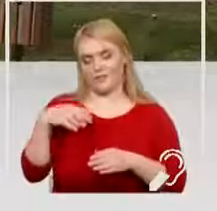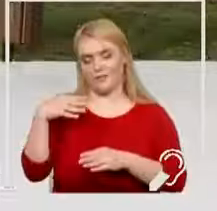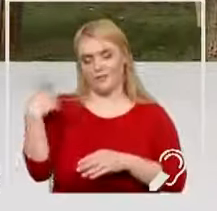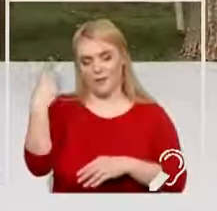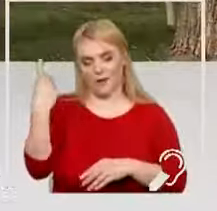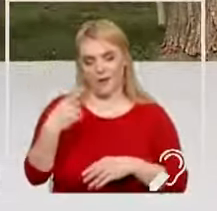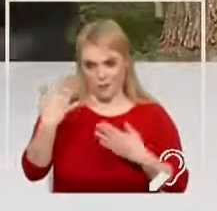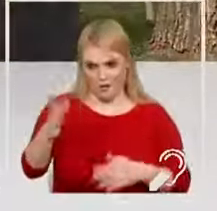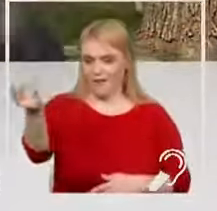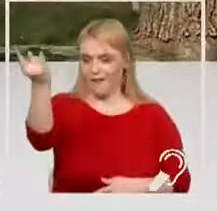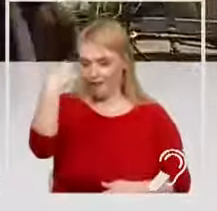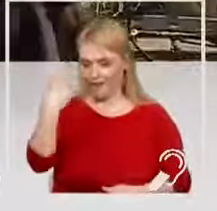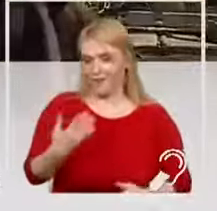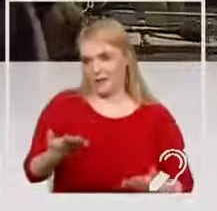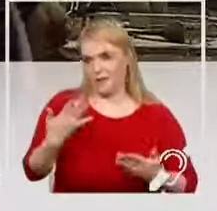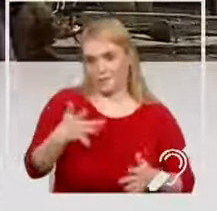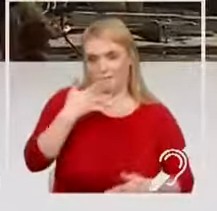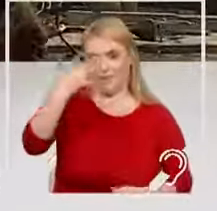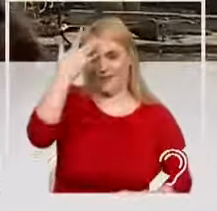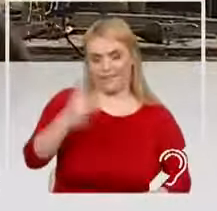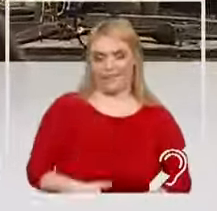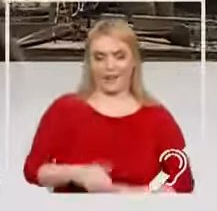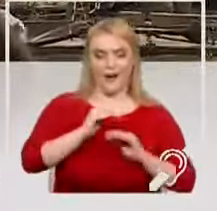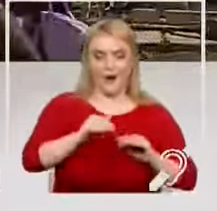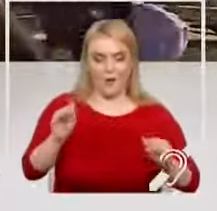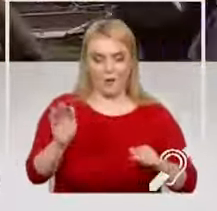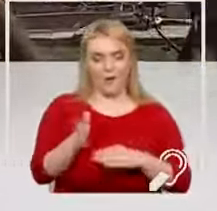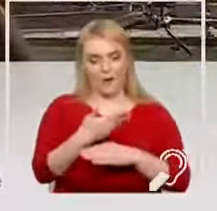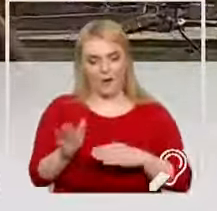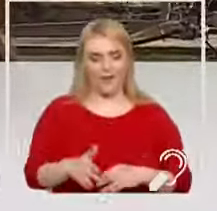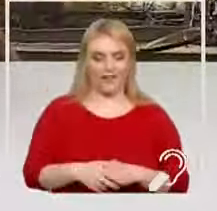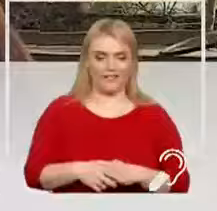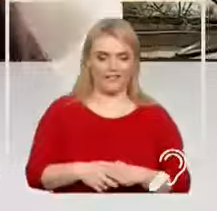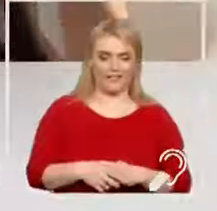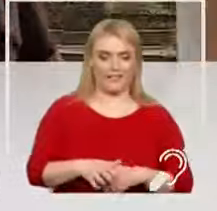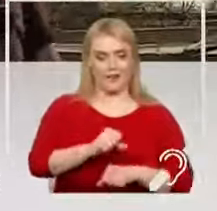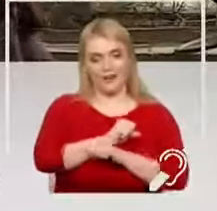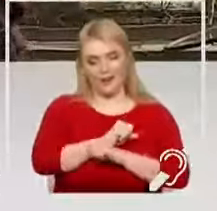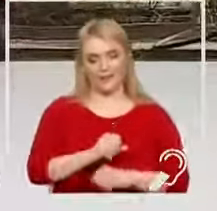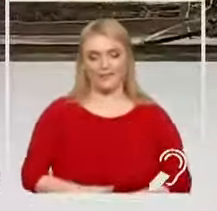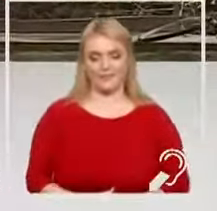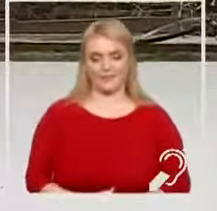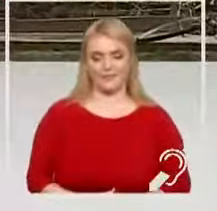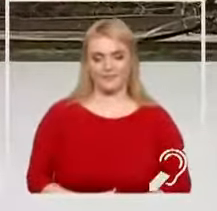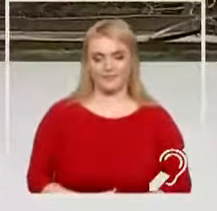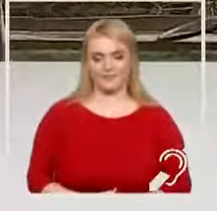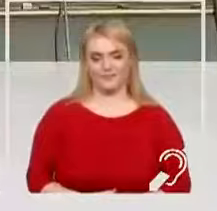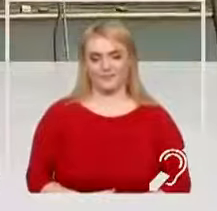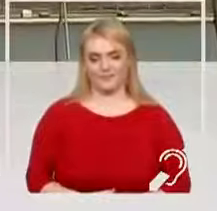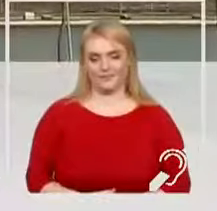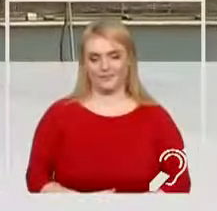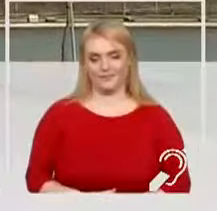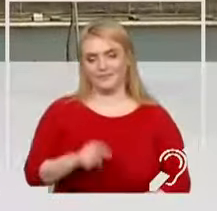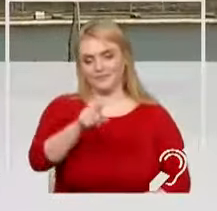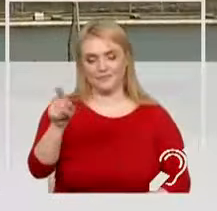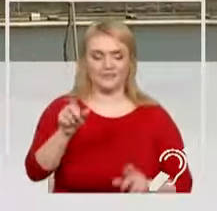Numai decât dacă e vară. Copiii îi scoatem la plimbare. Sau pe la cafenie, le odihnim ori. La terasă stai? Da, da. E